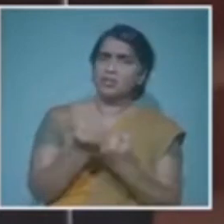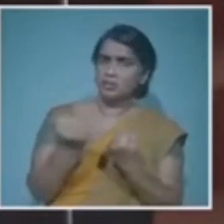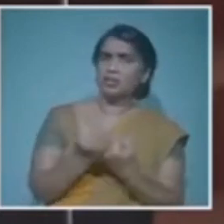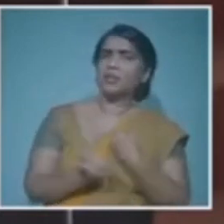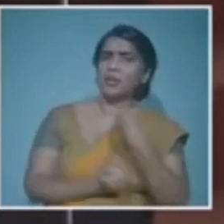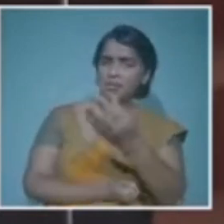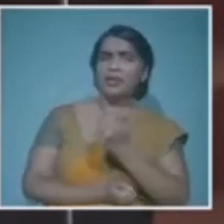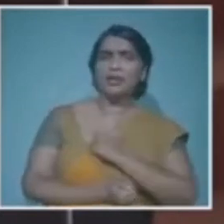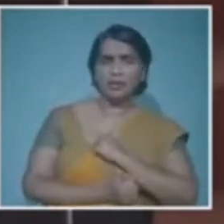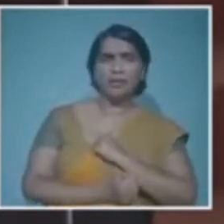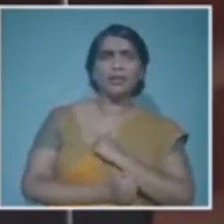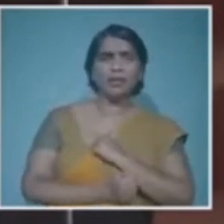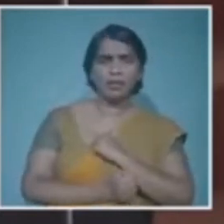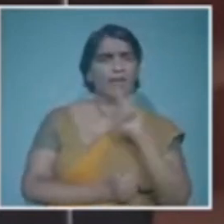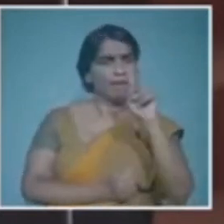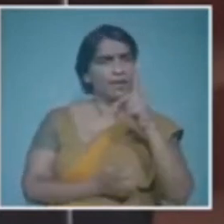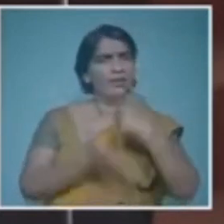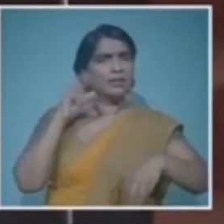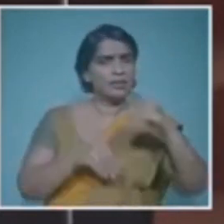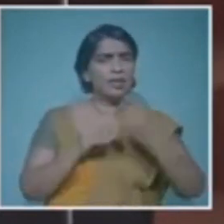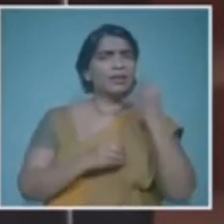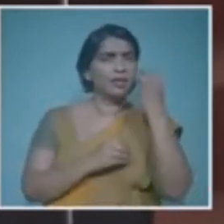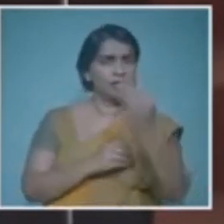කැමතියි. ඒකදී අපි 21කට ඡන්ද දුන්නේ.